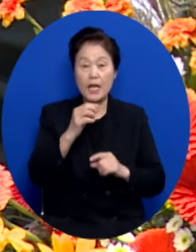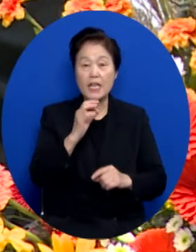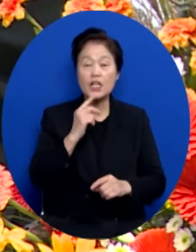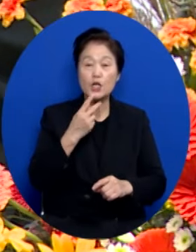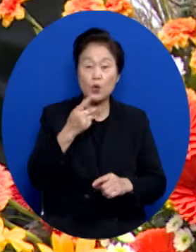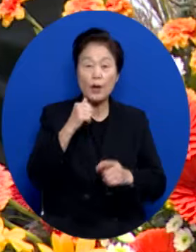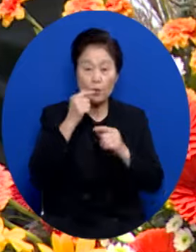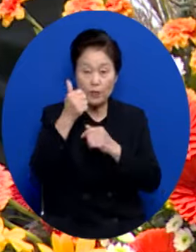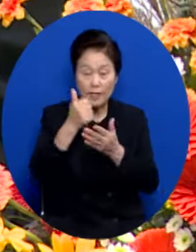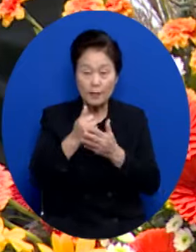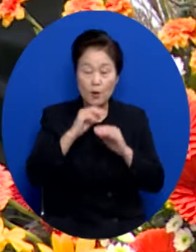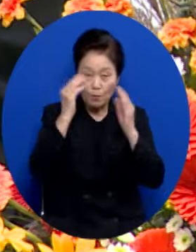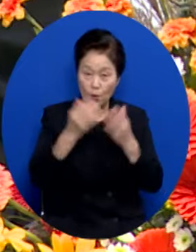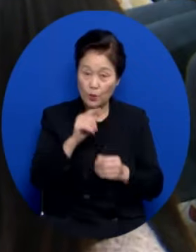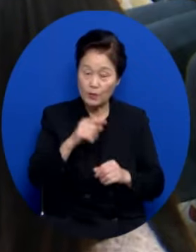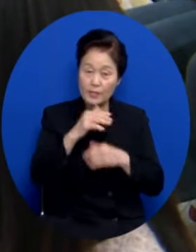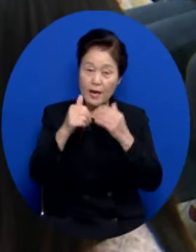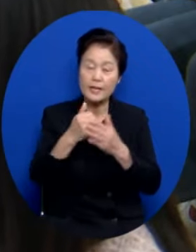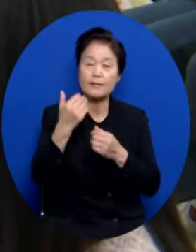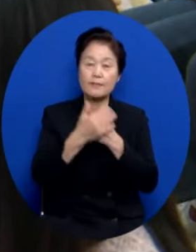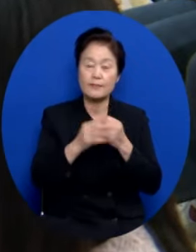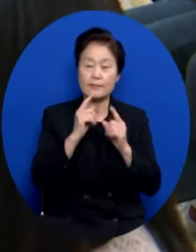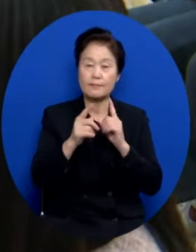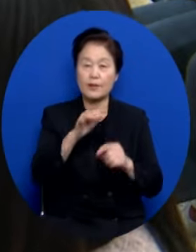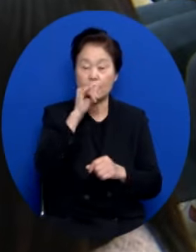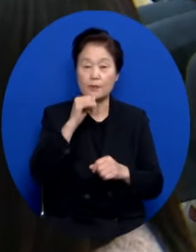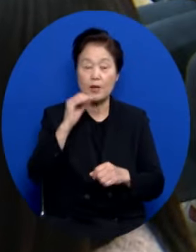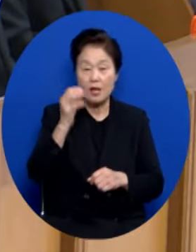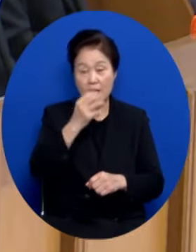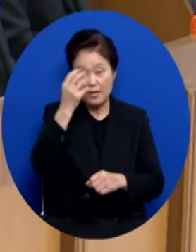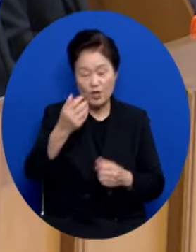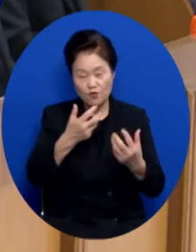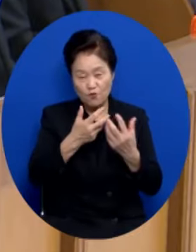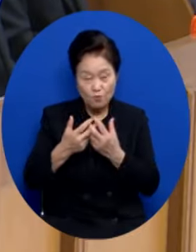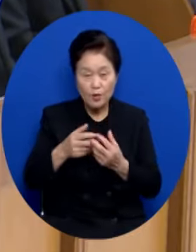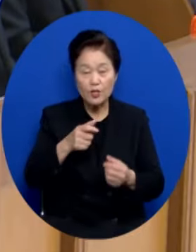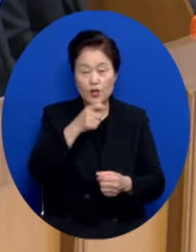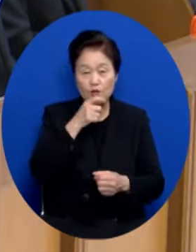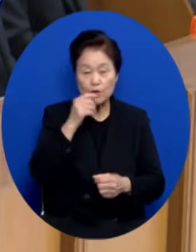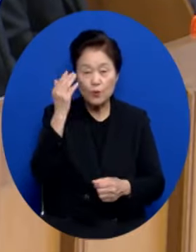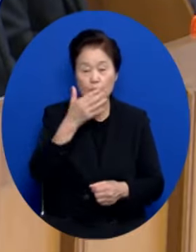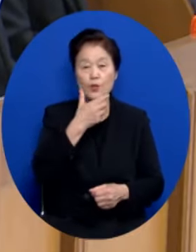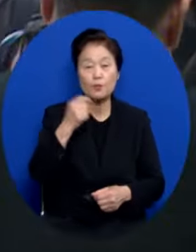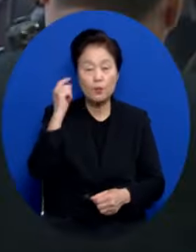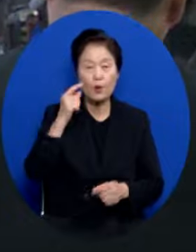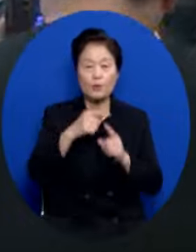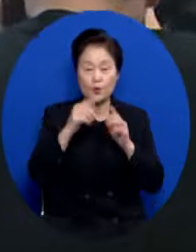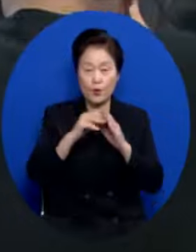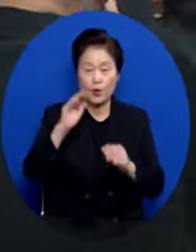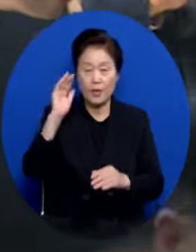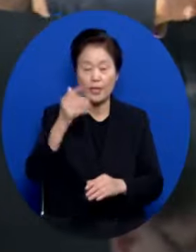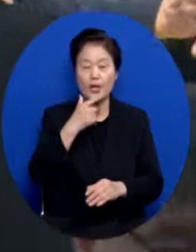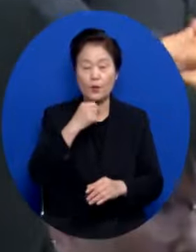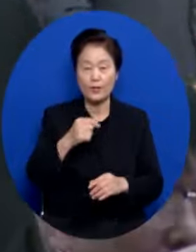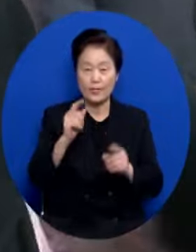목사는 모든 것이 하나님의 은혜라며 성령으로 충만한 수원 순복음교회가 되자고 인사말을